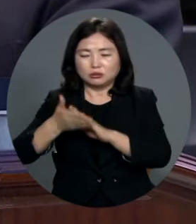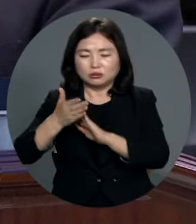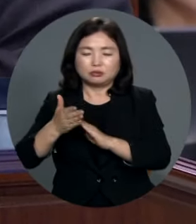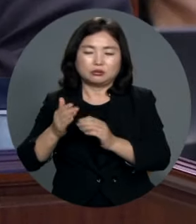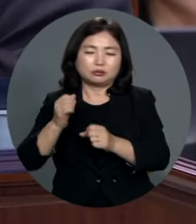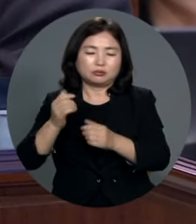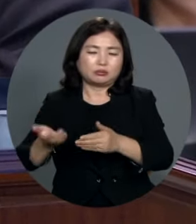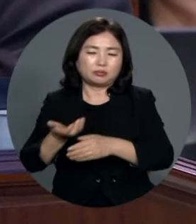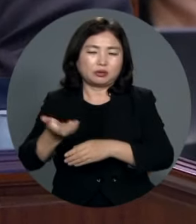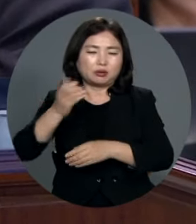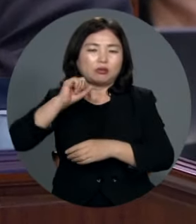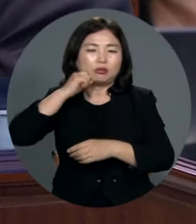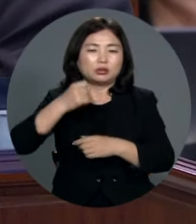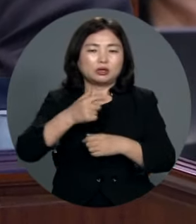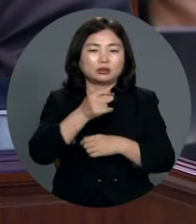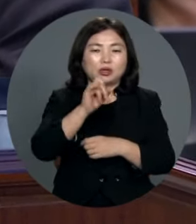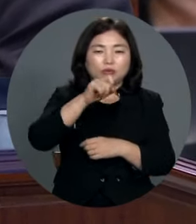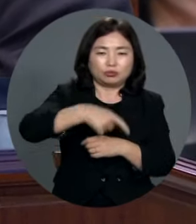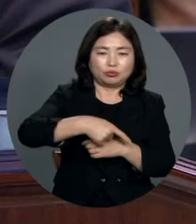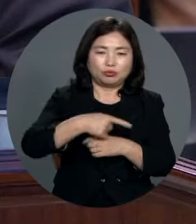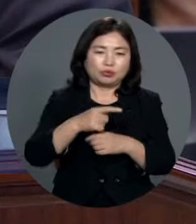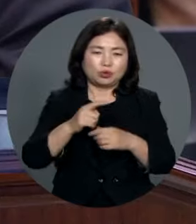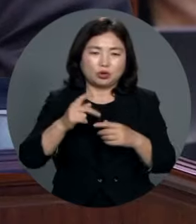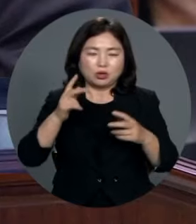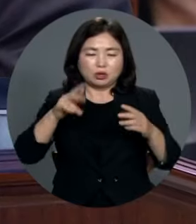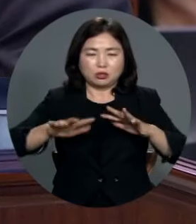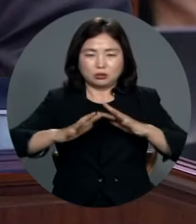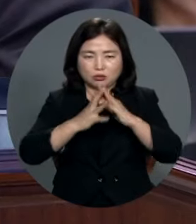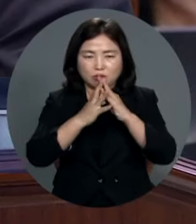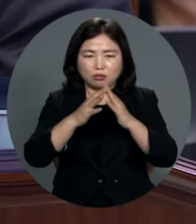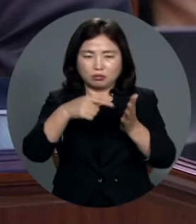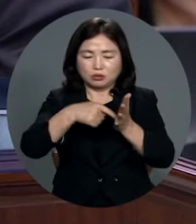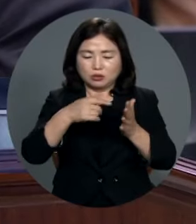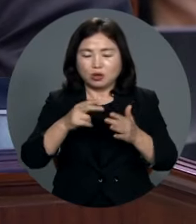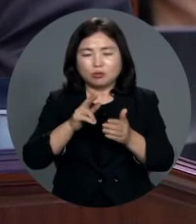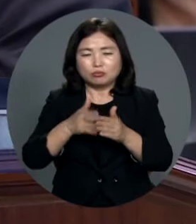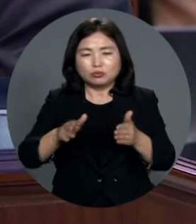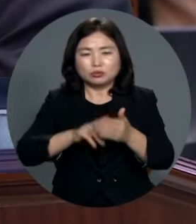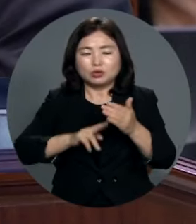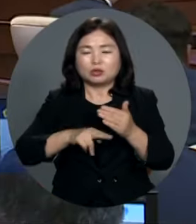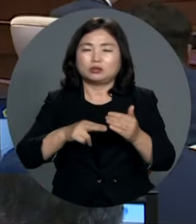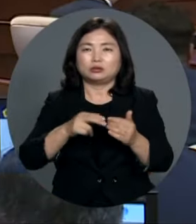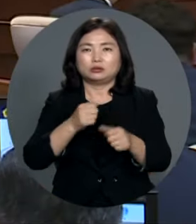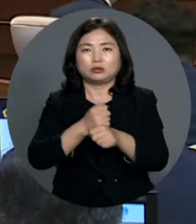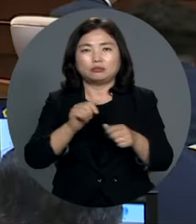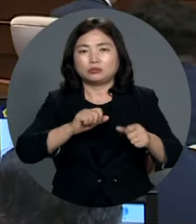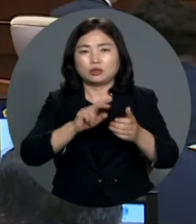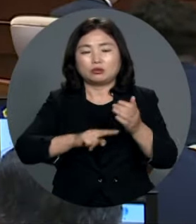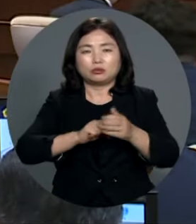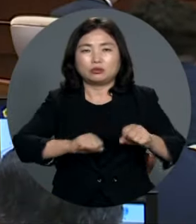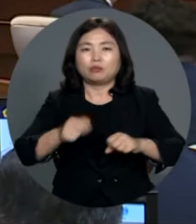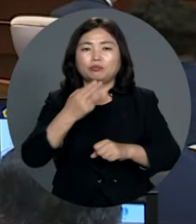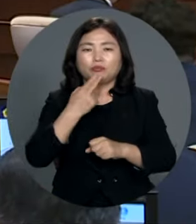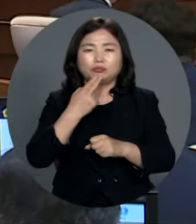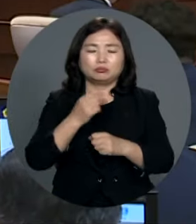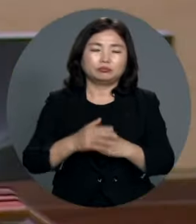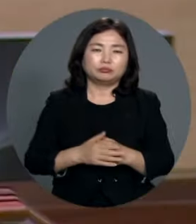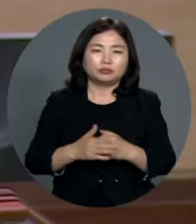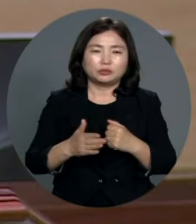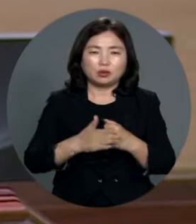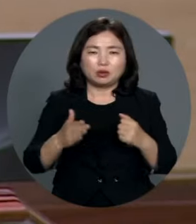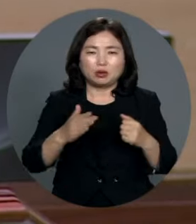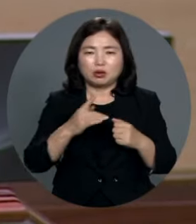생각합니다 대우 건설이 건설시험 들어왔는데 분양을 해야 되는데 분양을 안 합니다 진흙탕 싸움으로